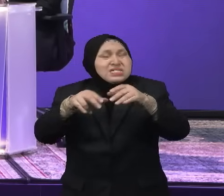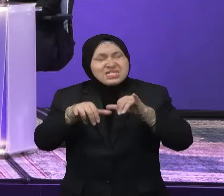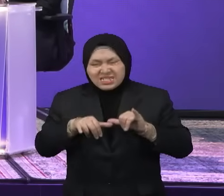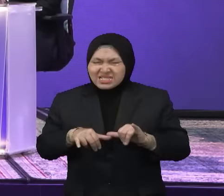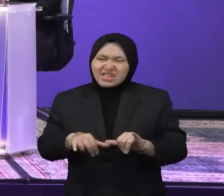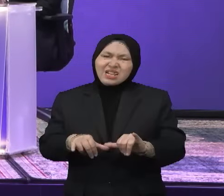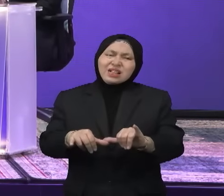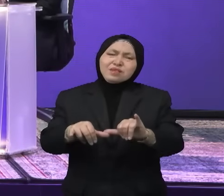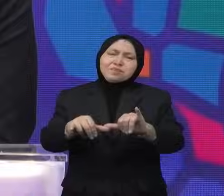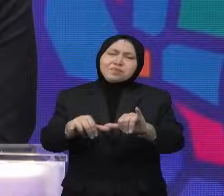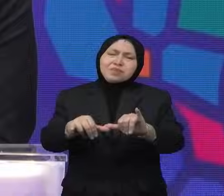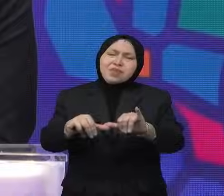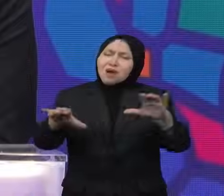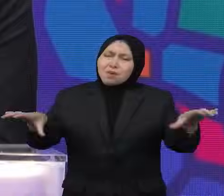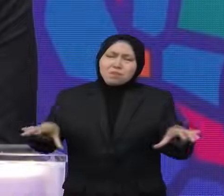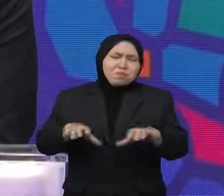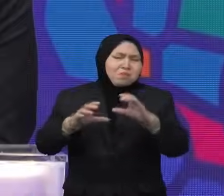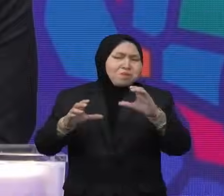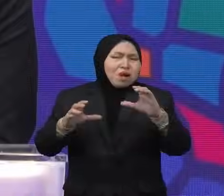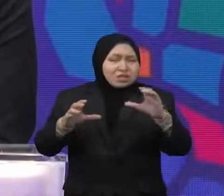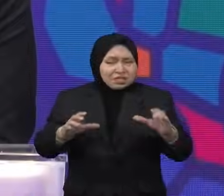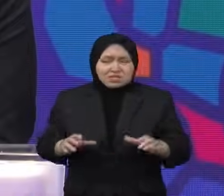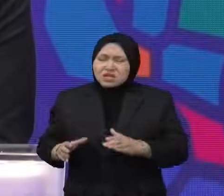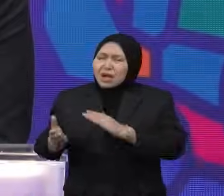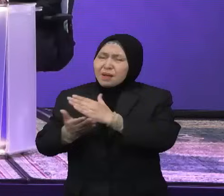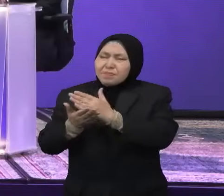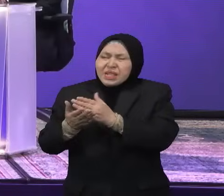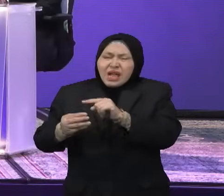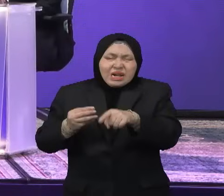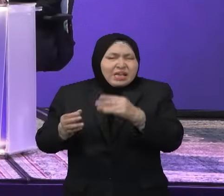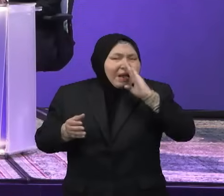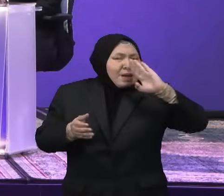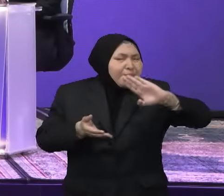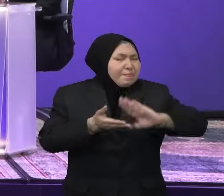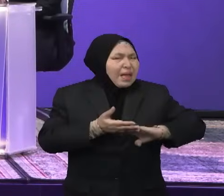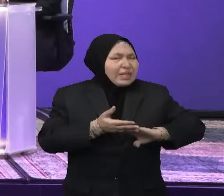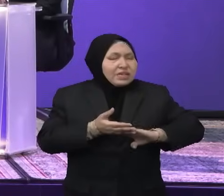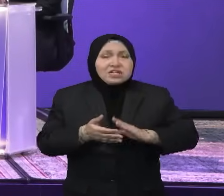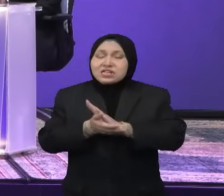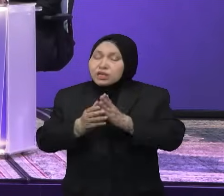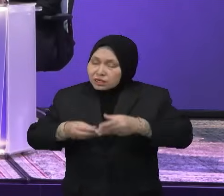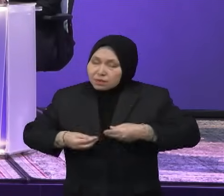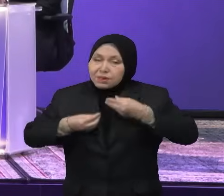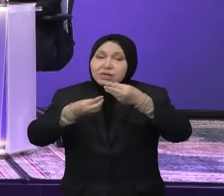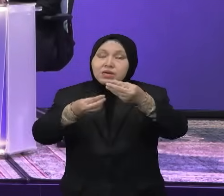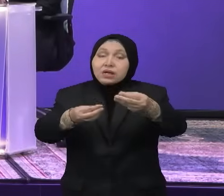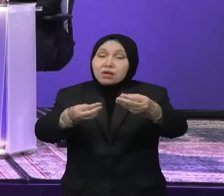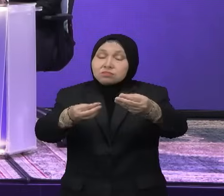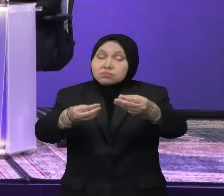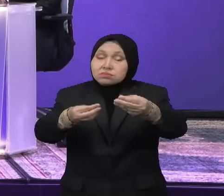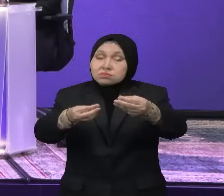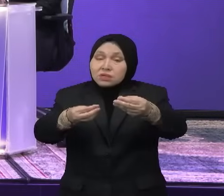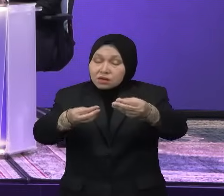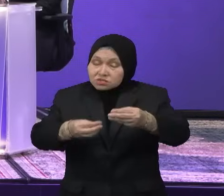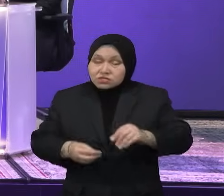lagi berbuat fahisyah ya, berbuat sesuatu perkara yang keji, maka diberikan susur ataupun